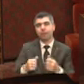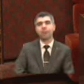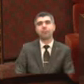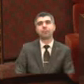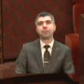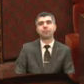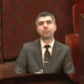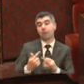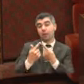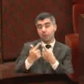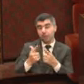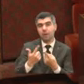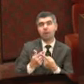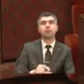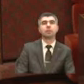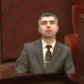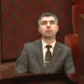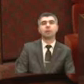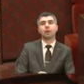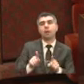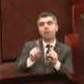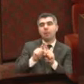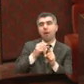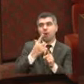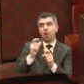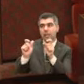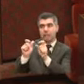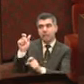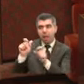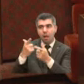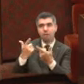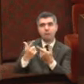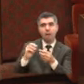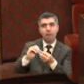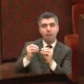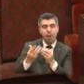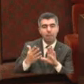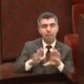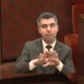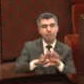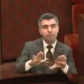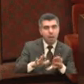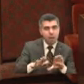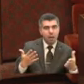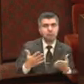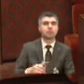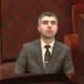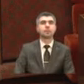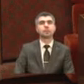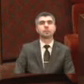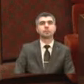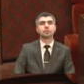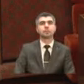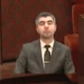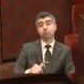هو ربما موضوعي يتعلق بتعرضات الساكنة، مشكل نزع الملكية، وفيها ما هو ربما